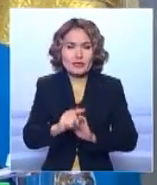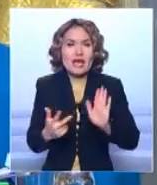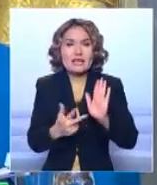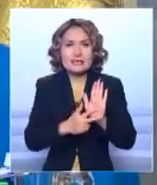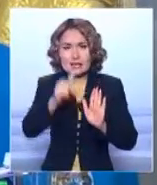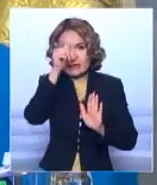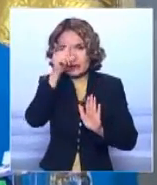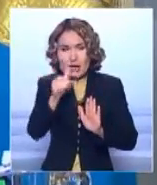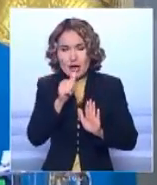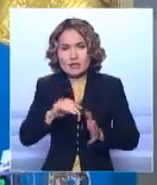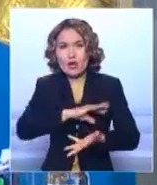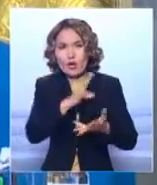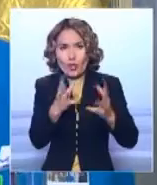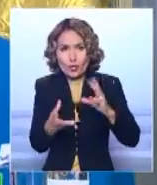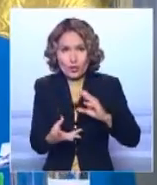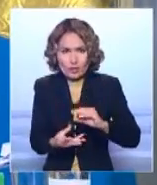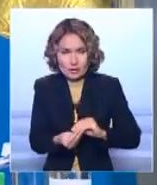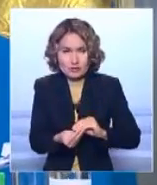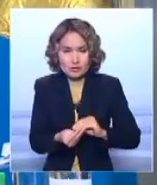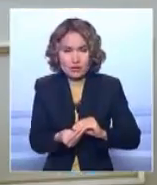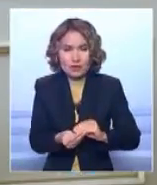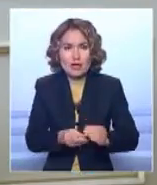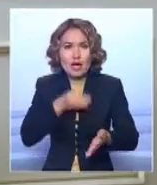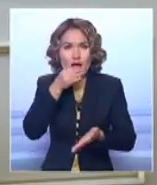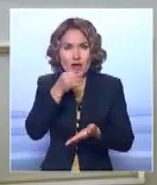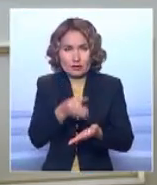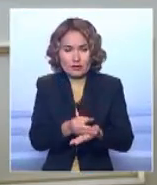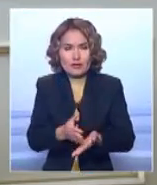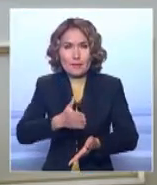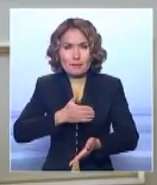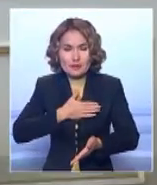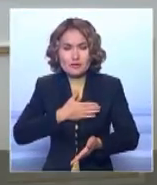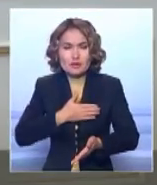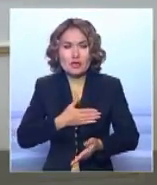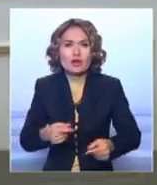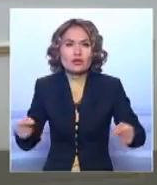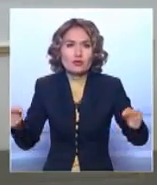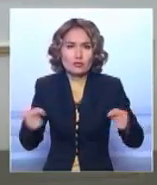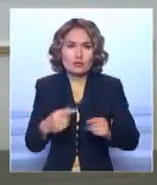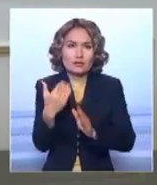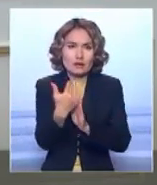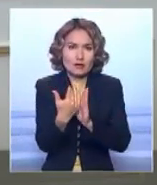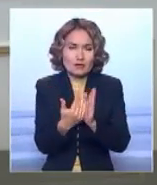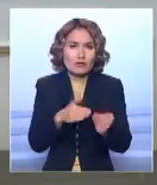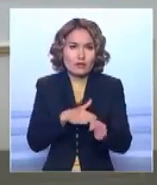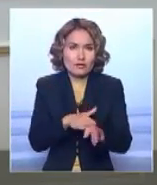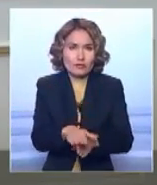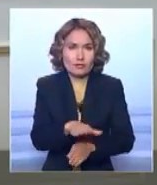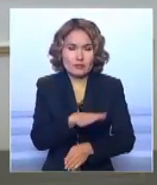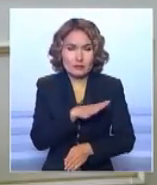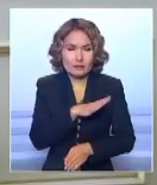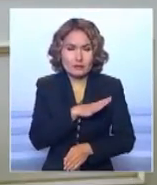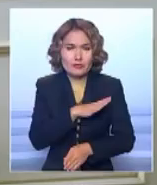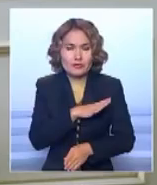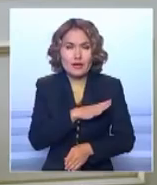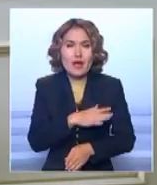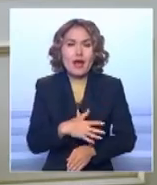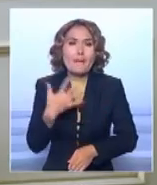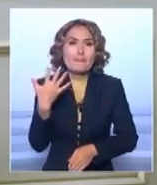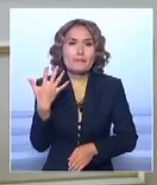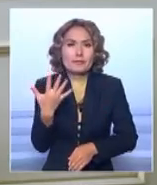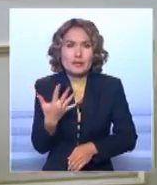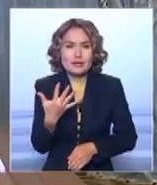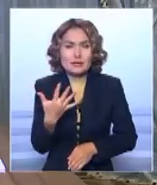қорытындысы біздің жасаған қадамдарымыздың бәрін оң екенін дәлелдеп отыр. Әсіресе мына 5 сатылы